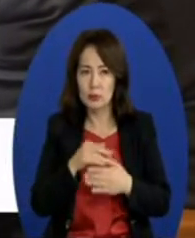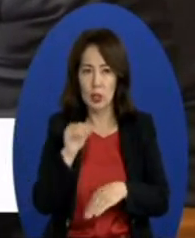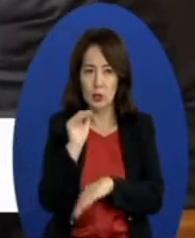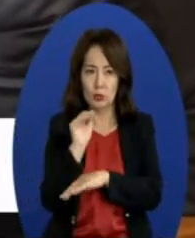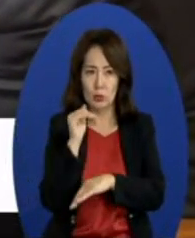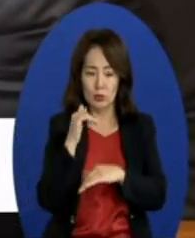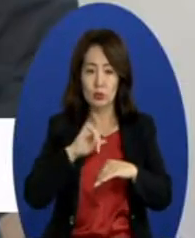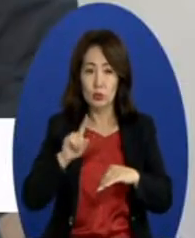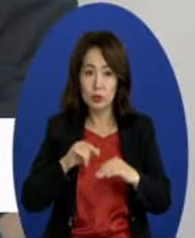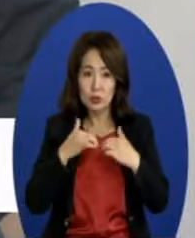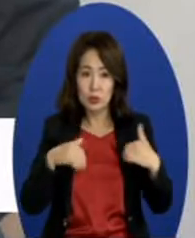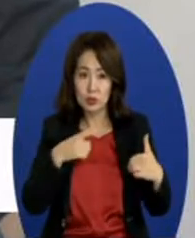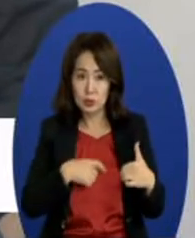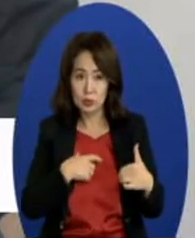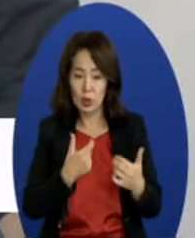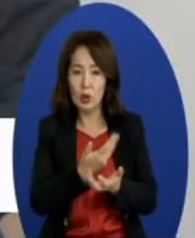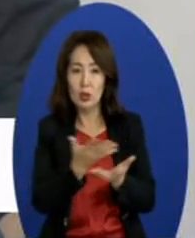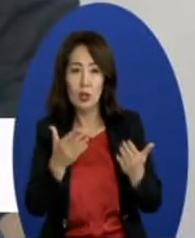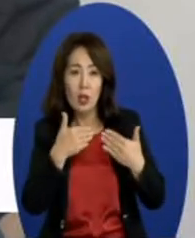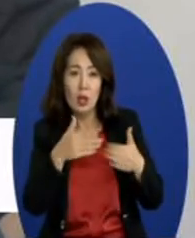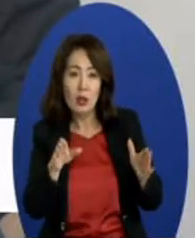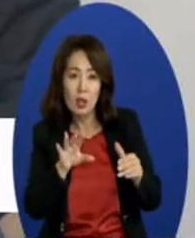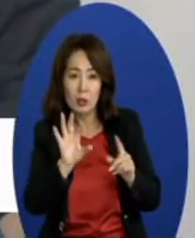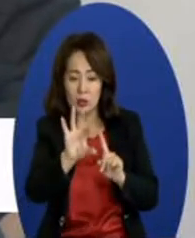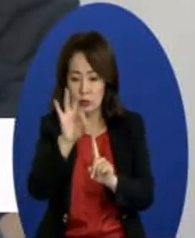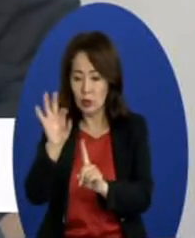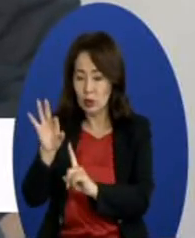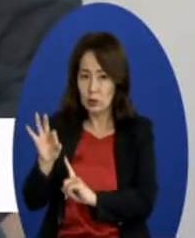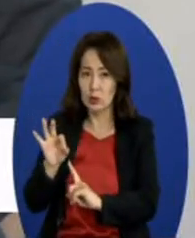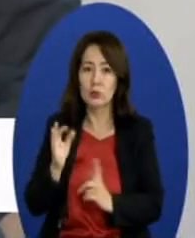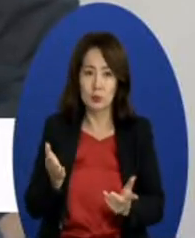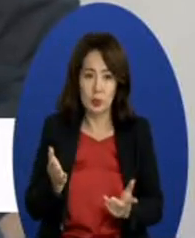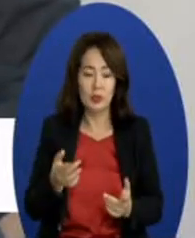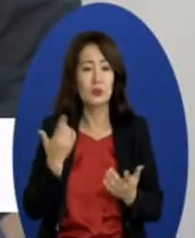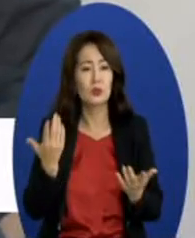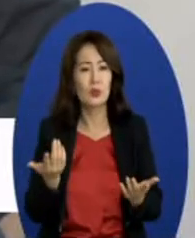төлөөлөн өдөрдох зөвлөлийн гишүүдийг олон нийтийн зүгээс нээлттэй сонгон шалгаруулдаг болох юм байна.